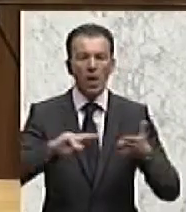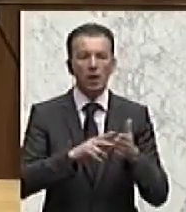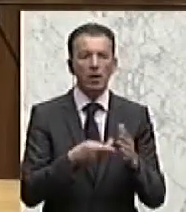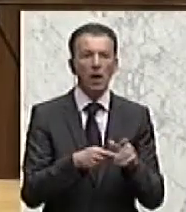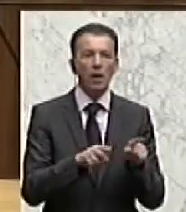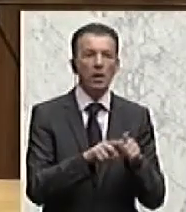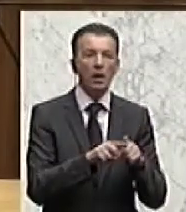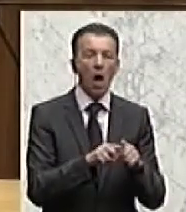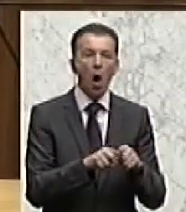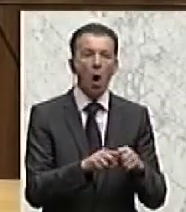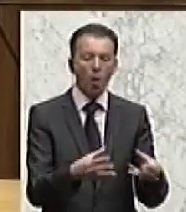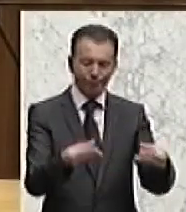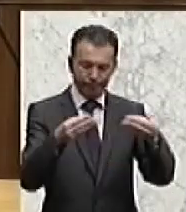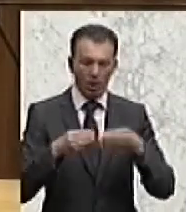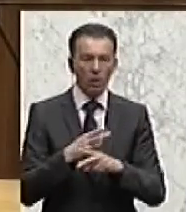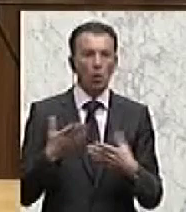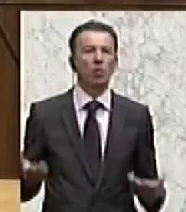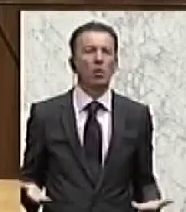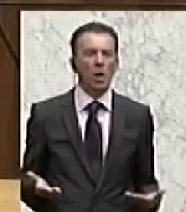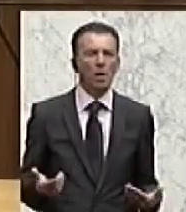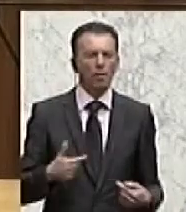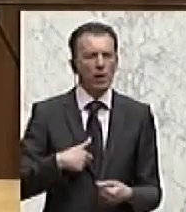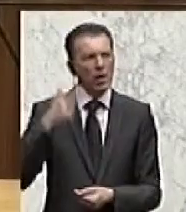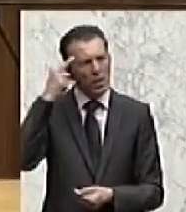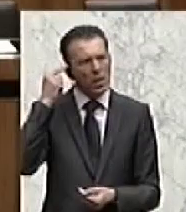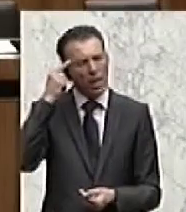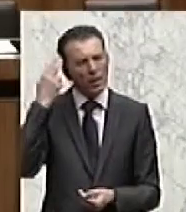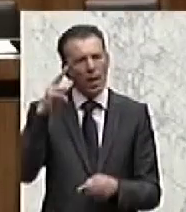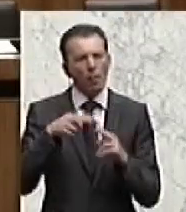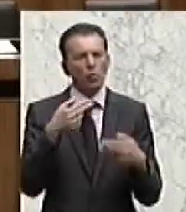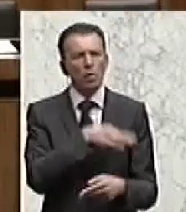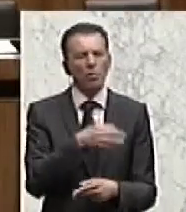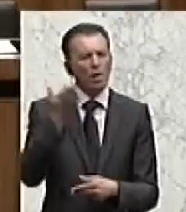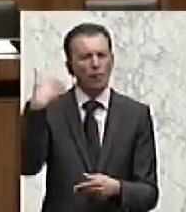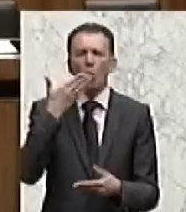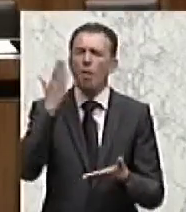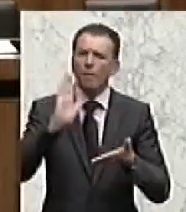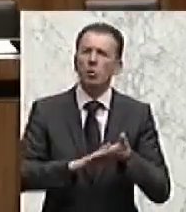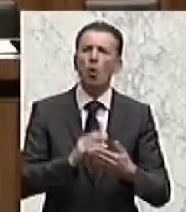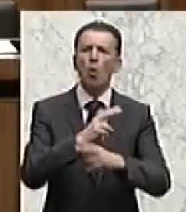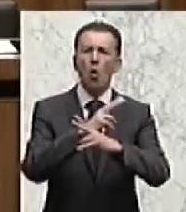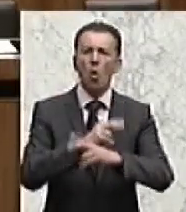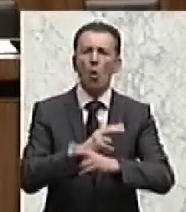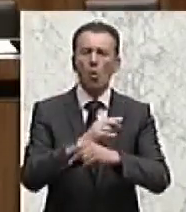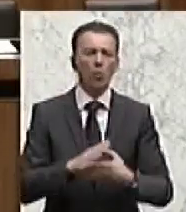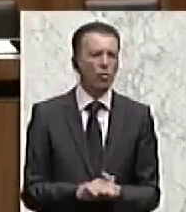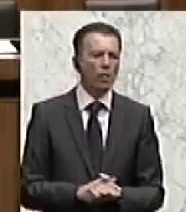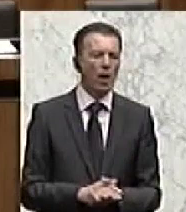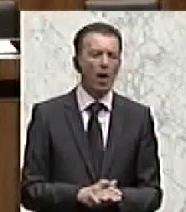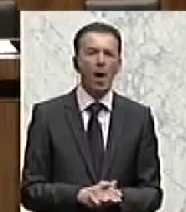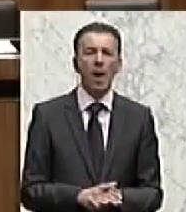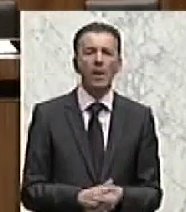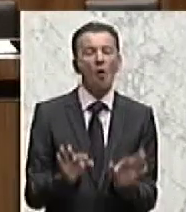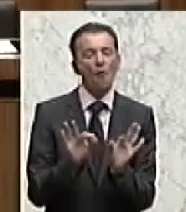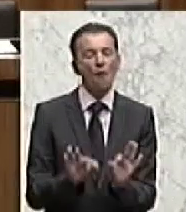bringen wird. Und wenn ich mich daran zurückerinnere, Herr Bundeskanzler, uns ist einmal versprochen worden, Österreich ist der Feinkostladen